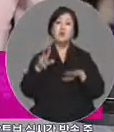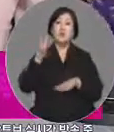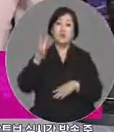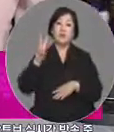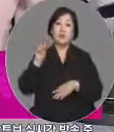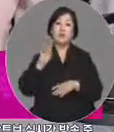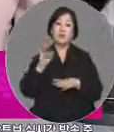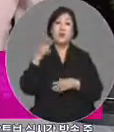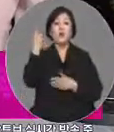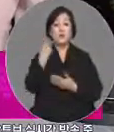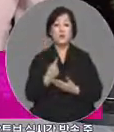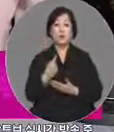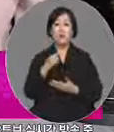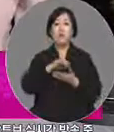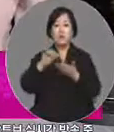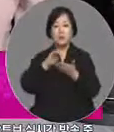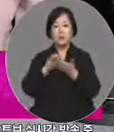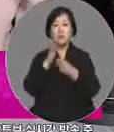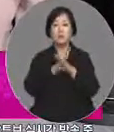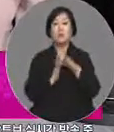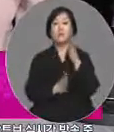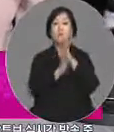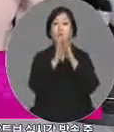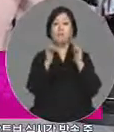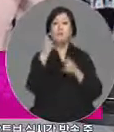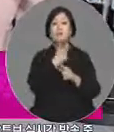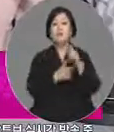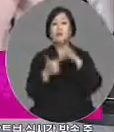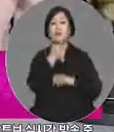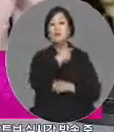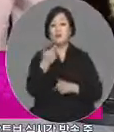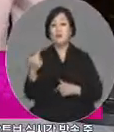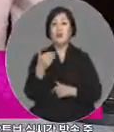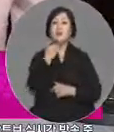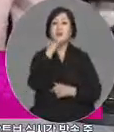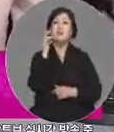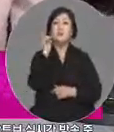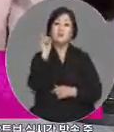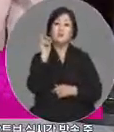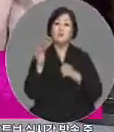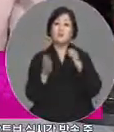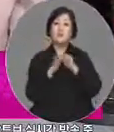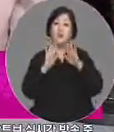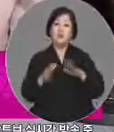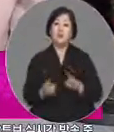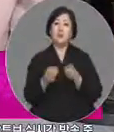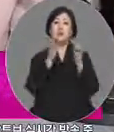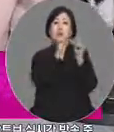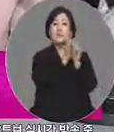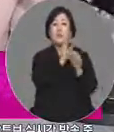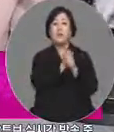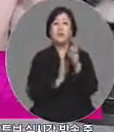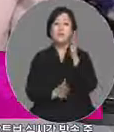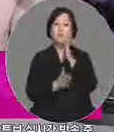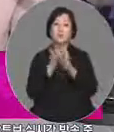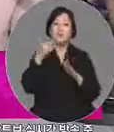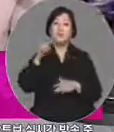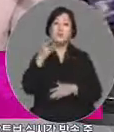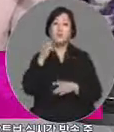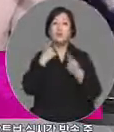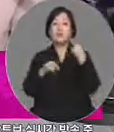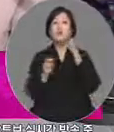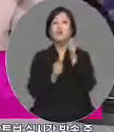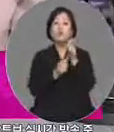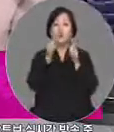명이 들어오셨다고 합니다. 네. 많은 시민분들께서 기다리셨던 것 같습니다. 네, 그럼 이번 행사를 주최한 울산시 장수환